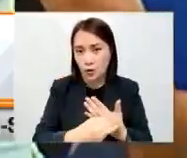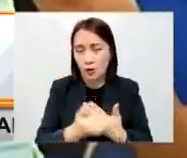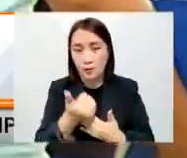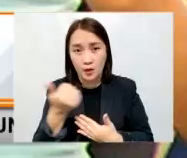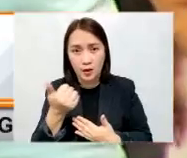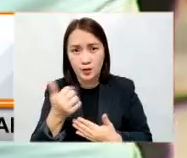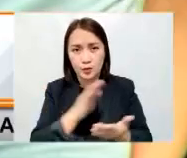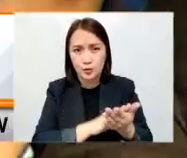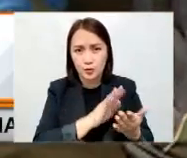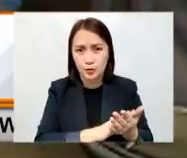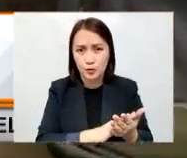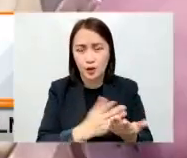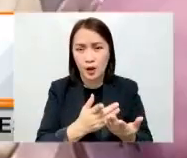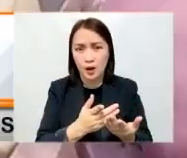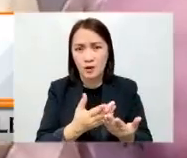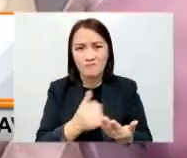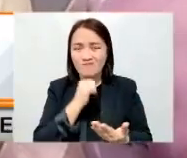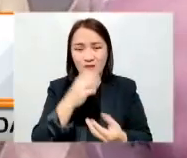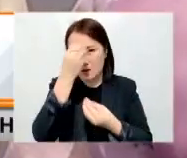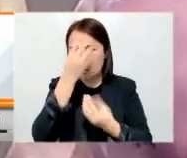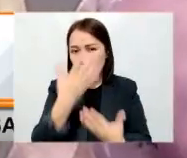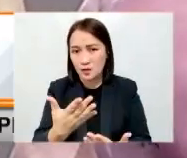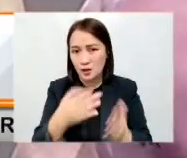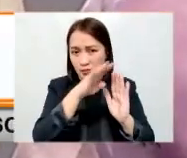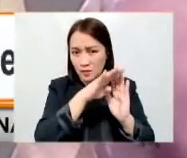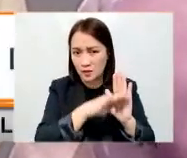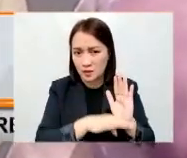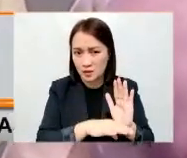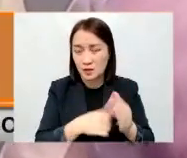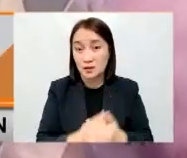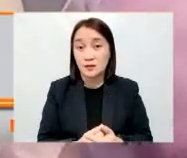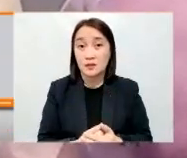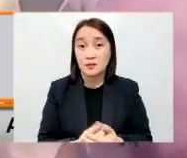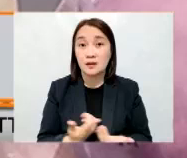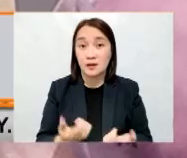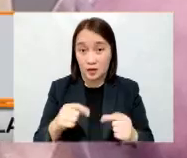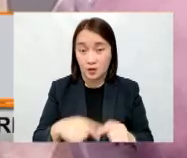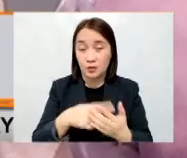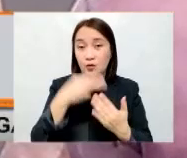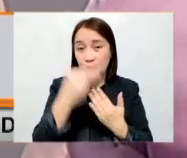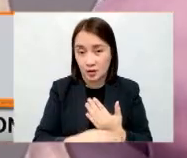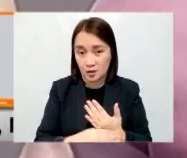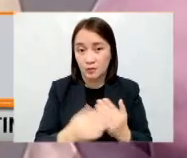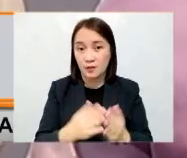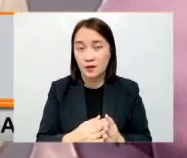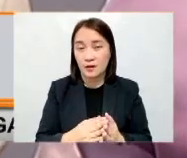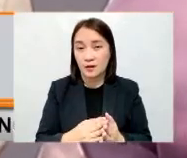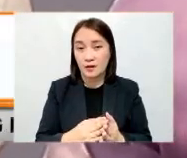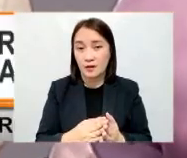hindi nakakasunod sa pamantayan. Sa ngayon, yung programa na pini-implement ng CHED at ng Marina ay yung